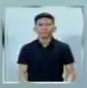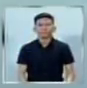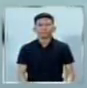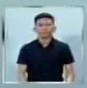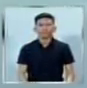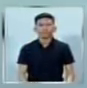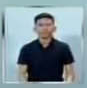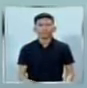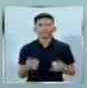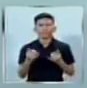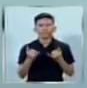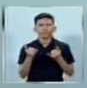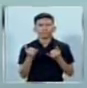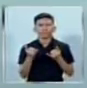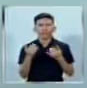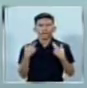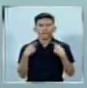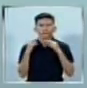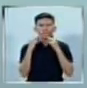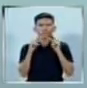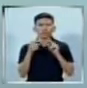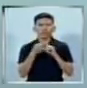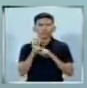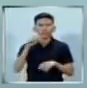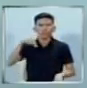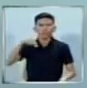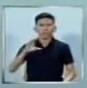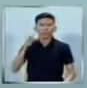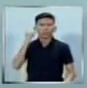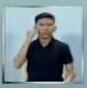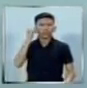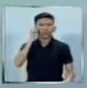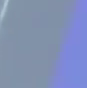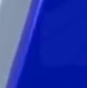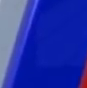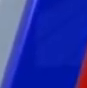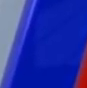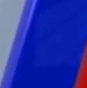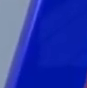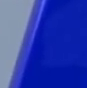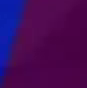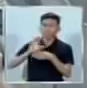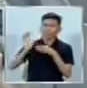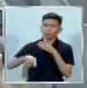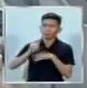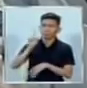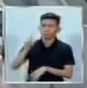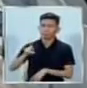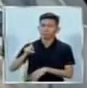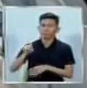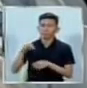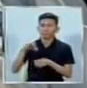Ngayon, kumuha naman po tayo ng update sa Quezon City mula kay James Agustin. James, kumpleto na ba ang mga resulta ng batahan dyan?